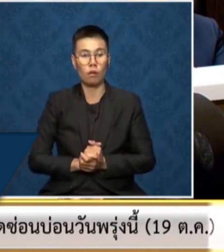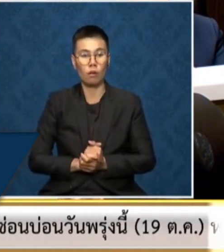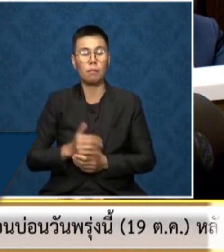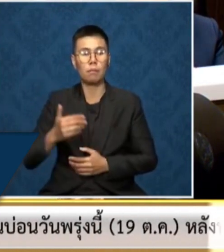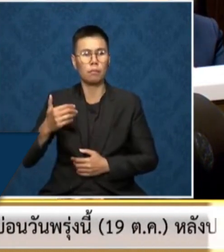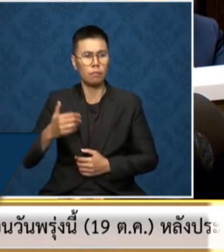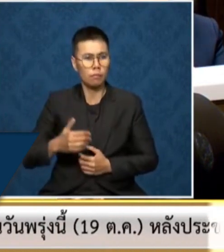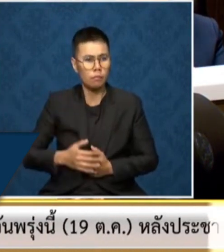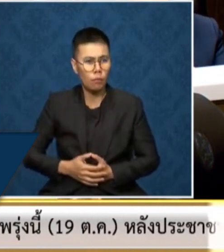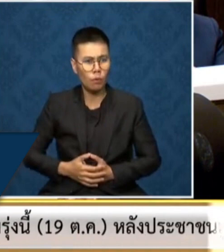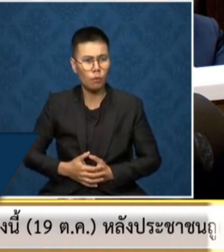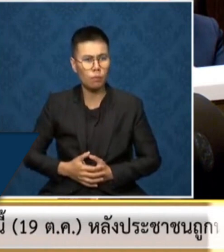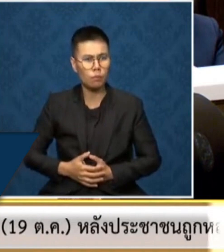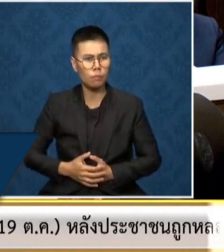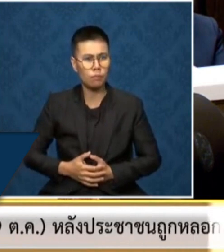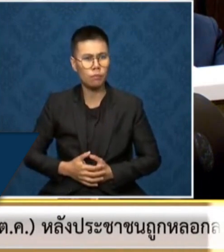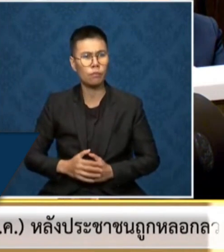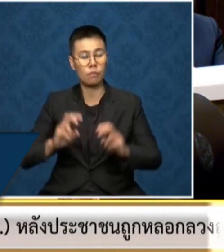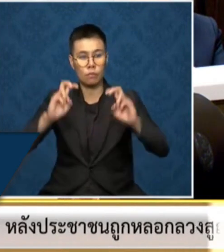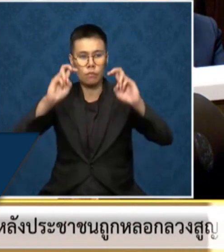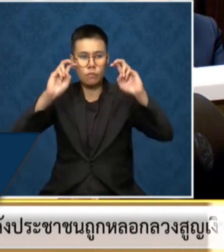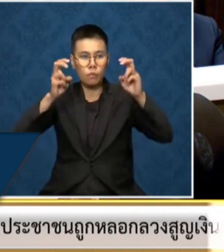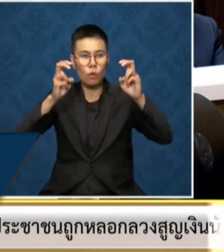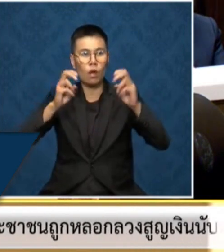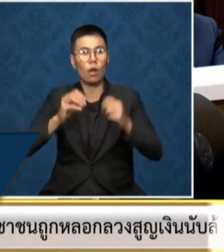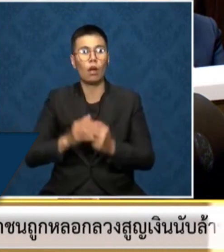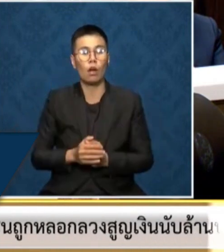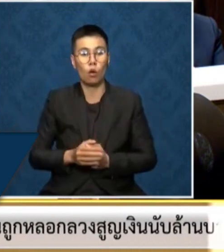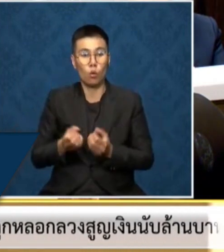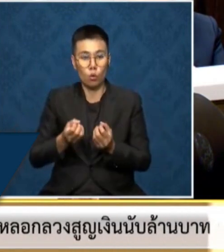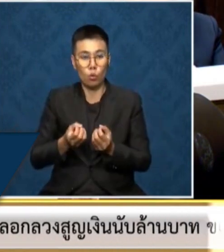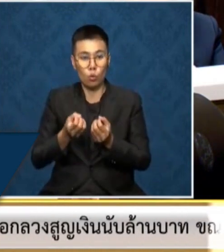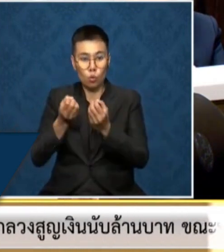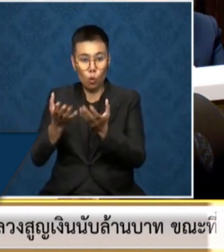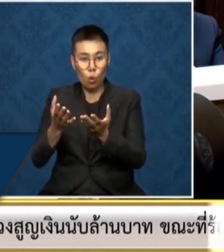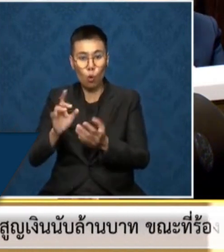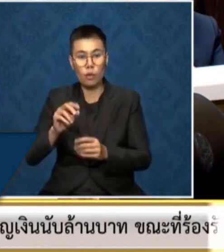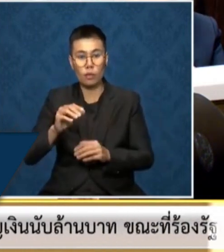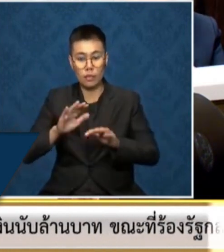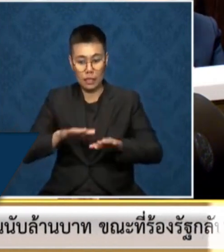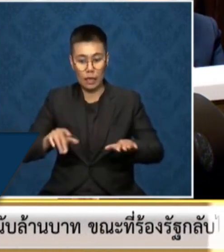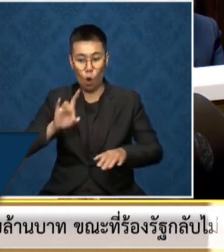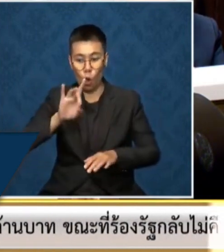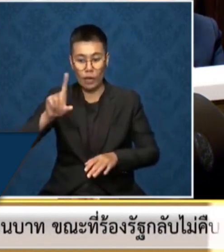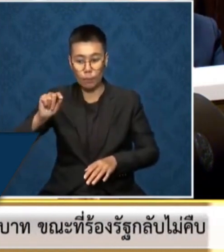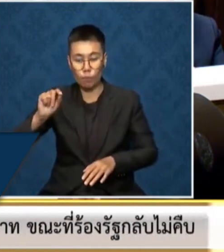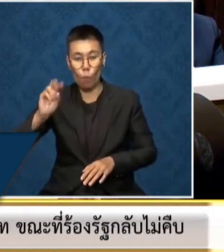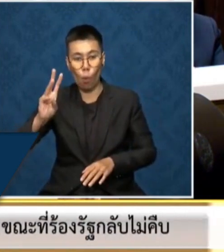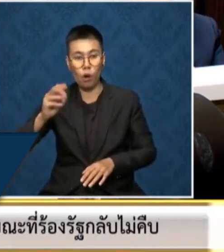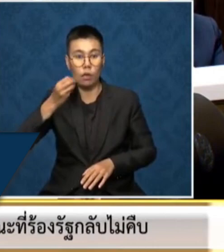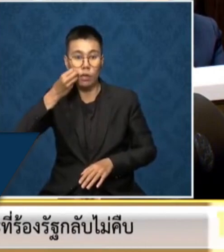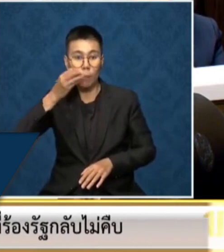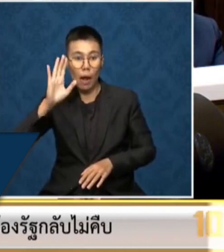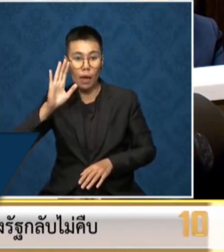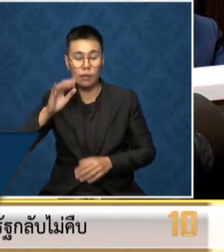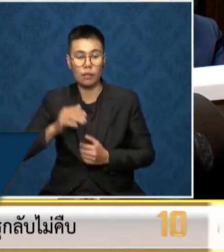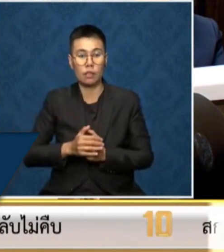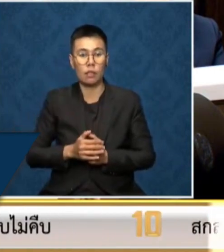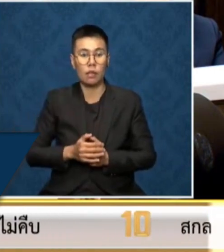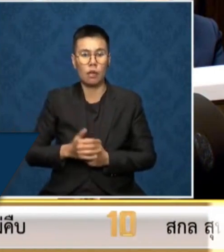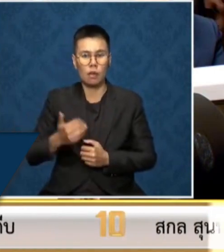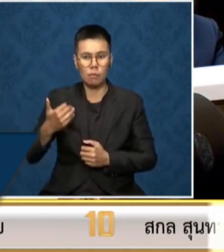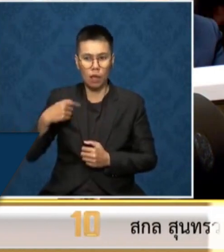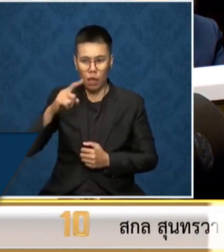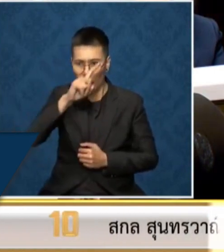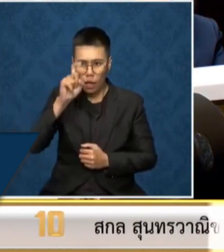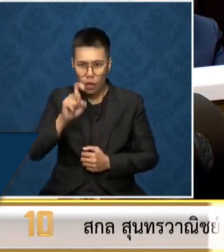บอก บาแก็วครับวประเด็นเลือกของการส่งเด็ก 126 คนกลบประเทศเพื่องบ้านจะต้องถูกตั้งคำถาม